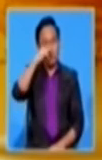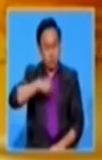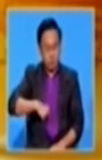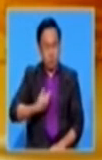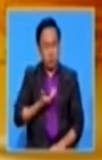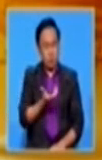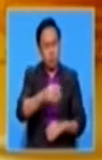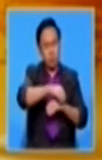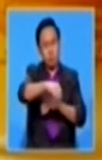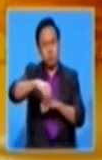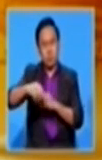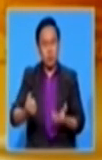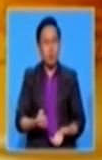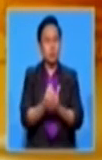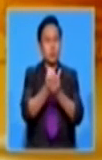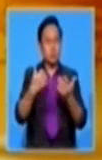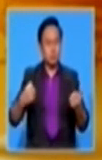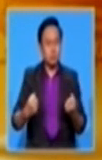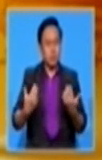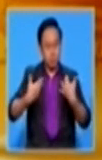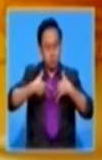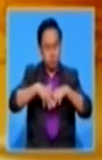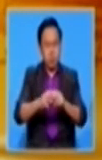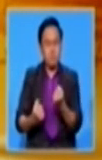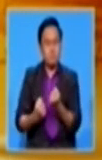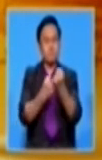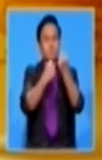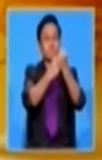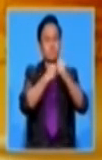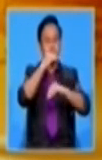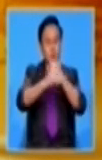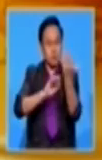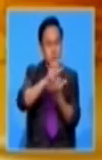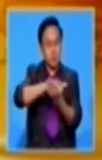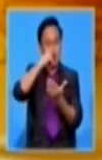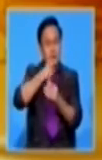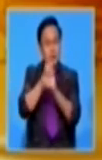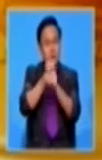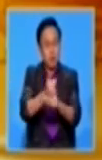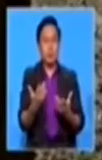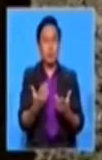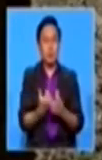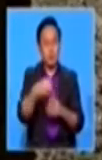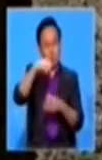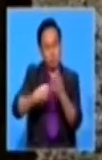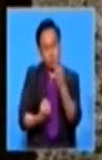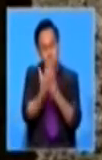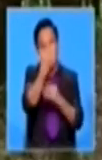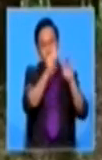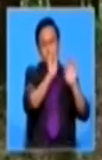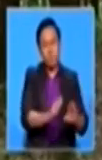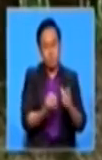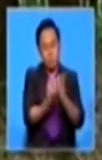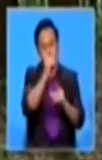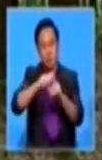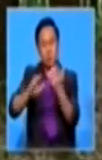กฝ่ายที่เป็นทรัพยากรสำคัญของชาติร่วมกันขับเคลื่อนประเทศภายใต้ฟันเฟืองประชารัฐเพื่อสร้างบ้านแปลงเมืองให้เ